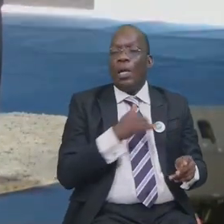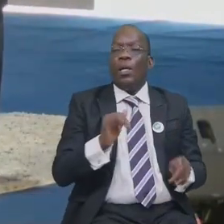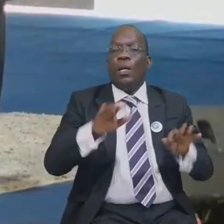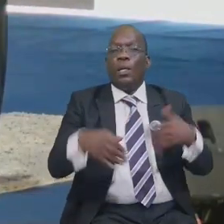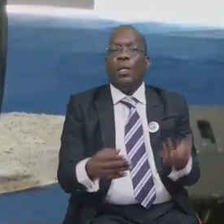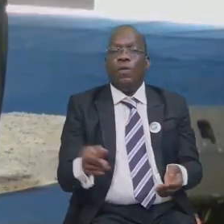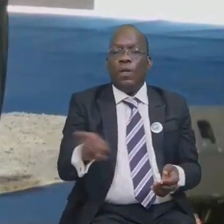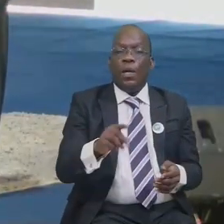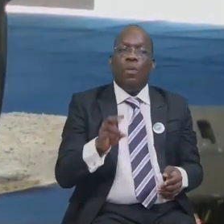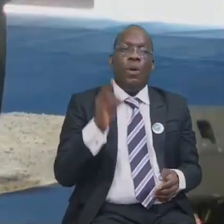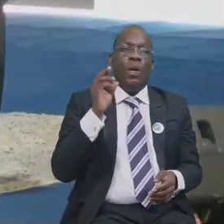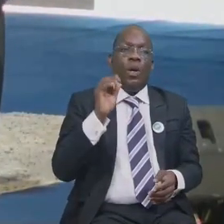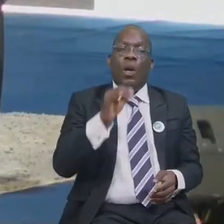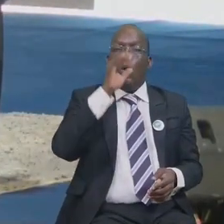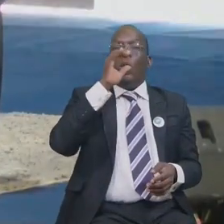pour